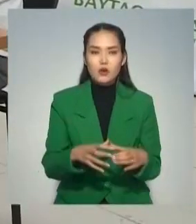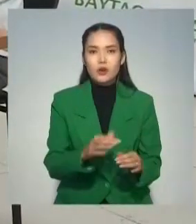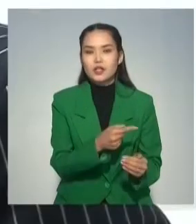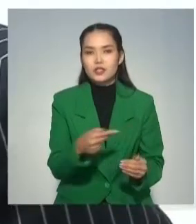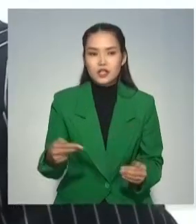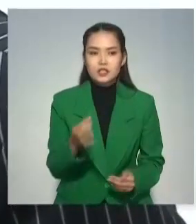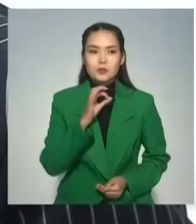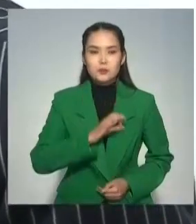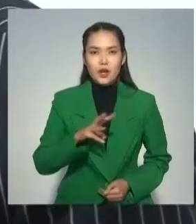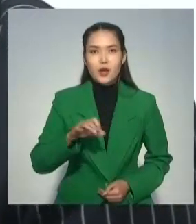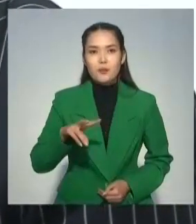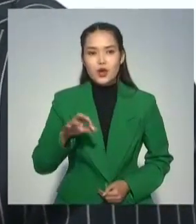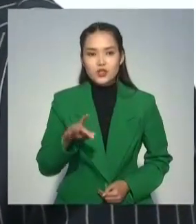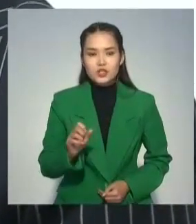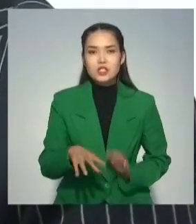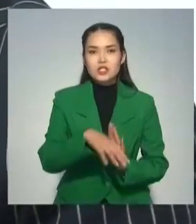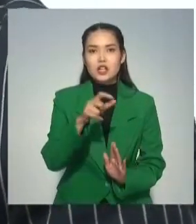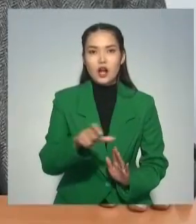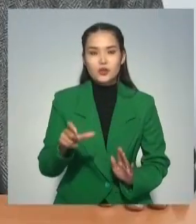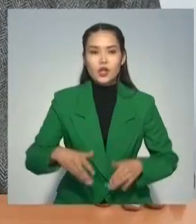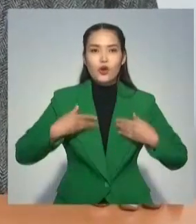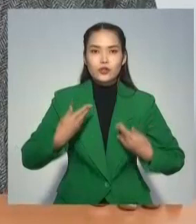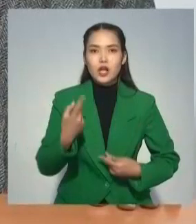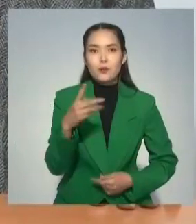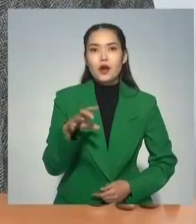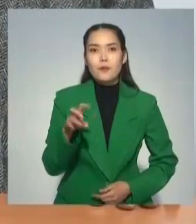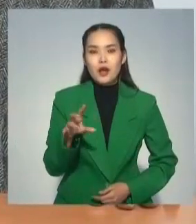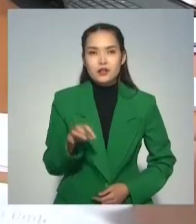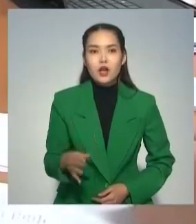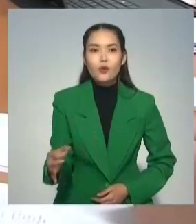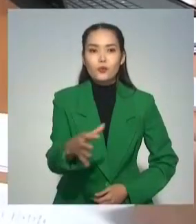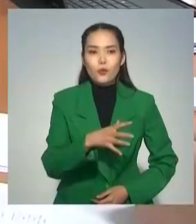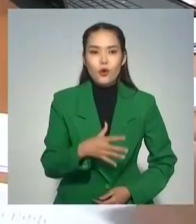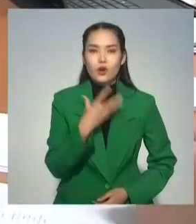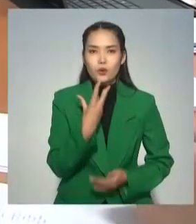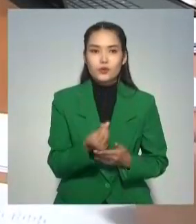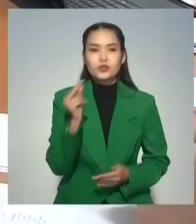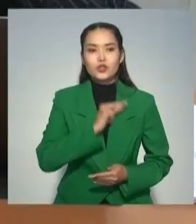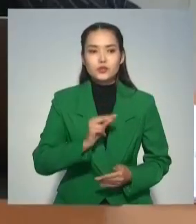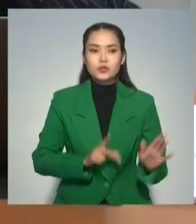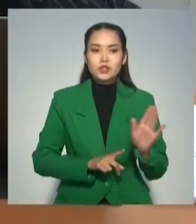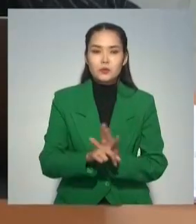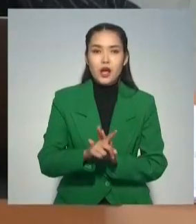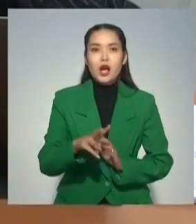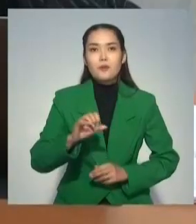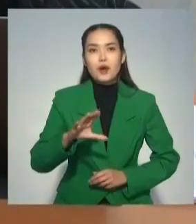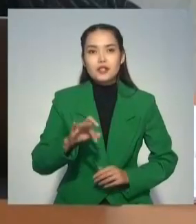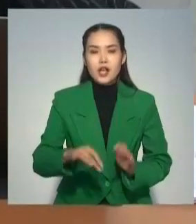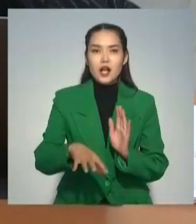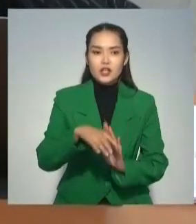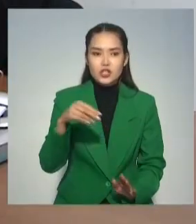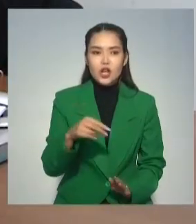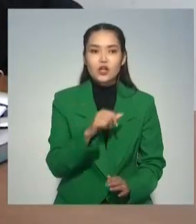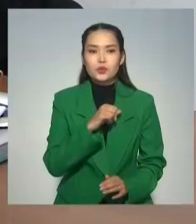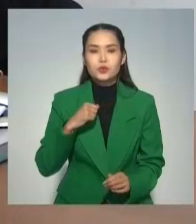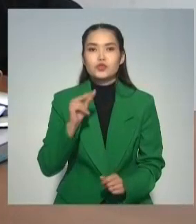мәжіліс сайлауына 18 кандидат ұсынып отыр. Бір мандаттық округ бойынша 3 үміткер бақ сынайды. Ал мәслихаттар сайлауына